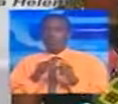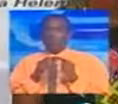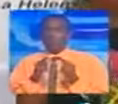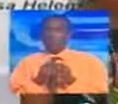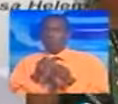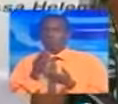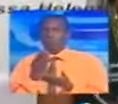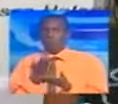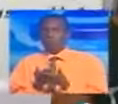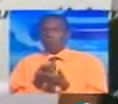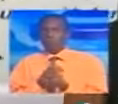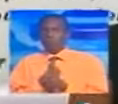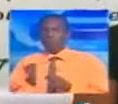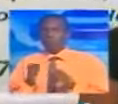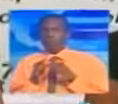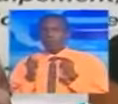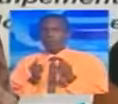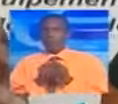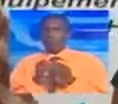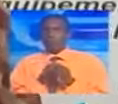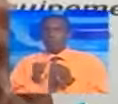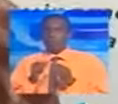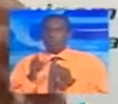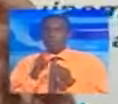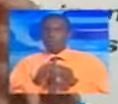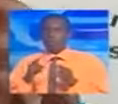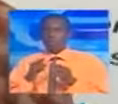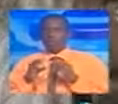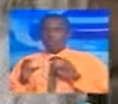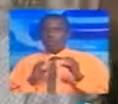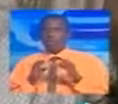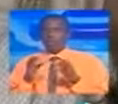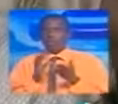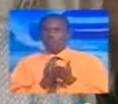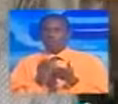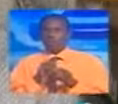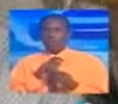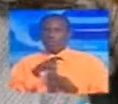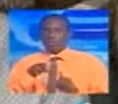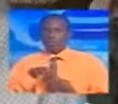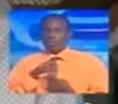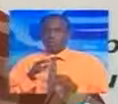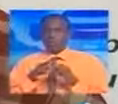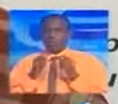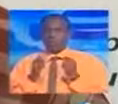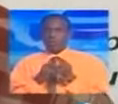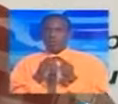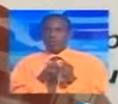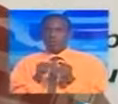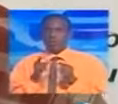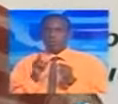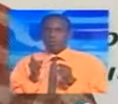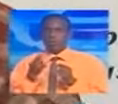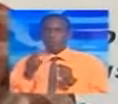salué le sens du dévouement et du sacrifice du comité technique de la caravane dirigée par son premier